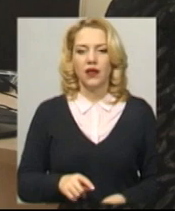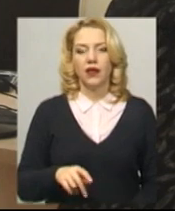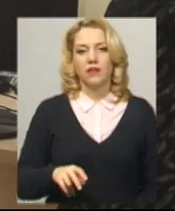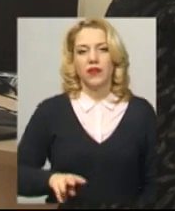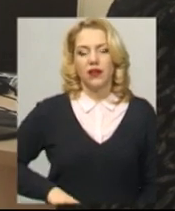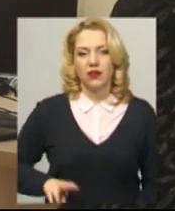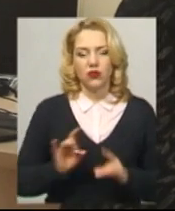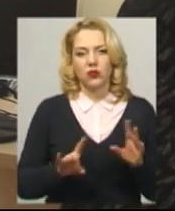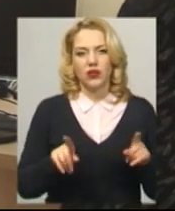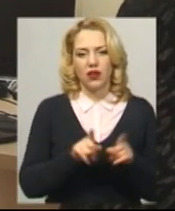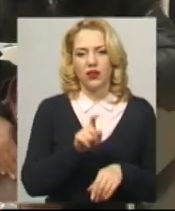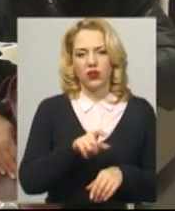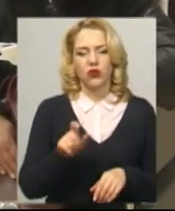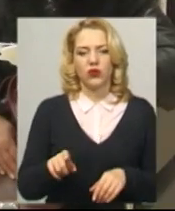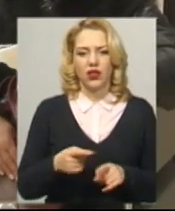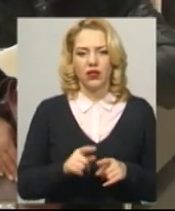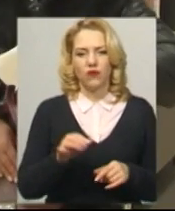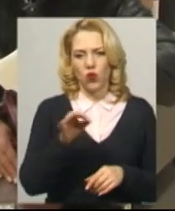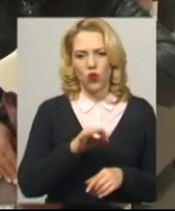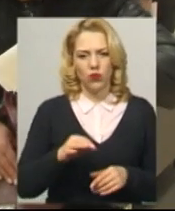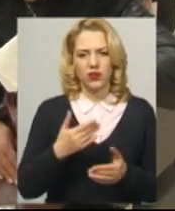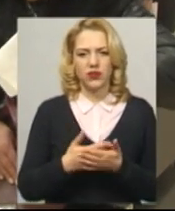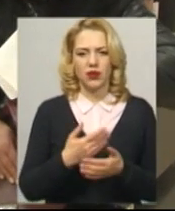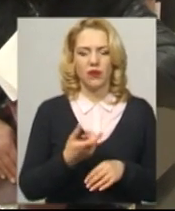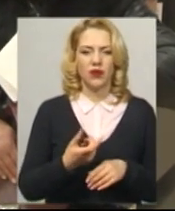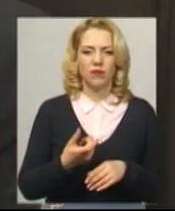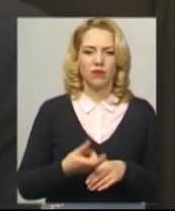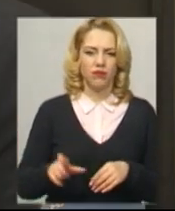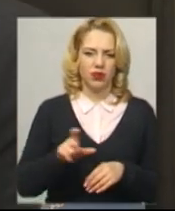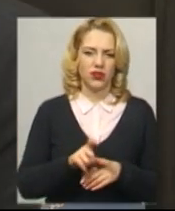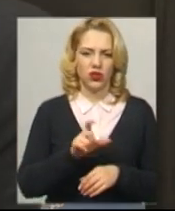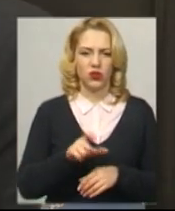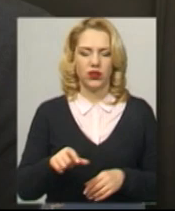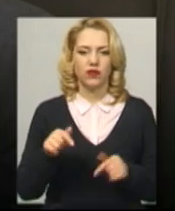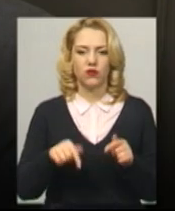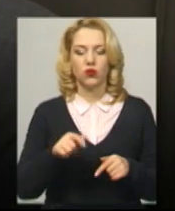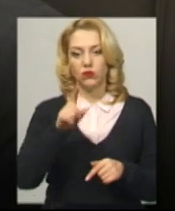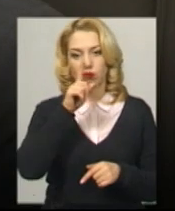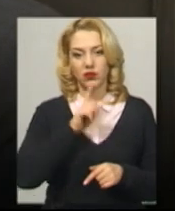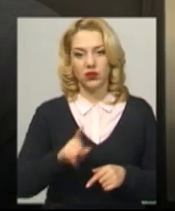каже, таких абонентів в області, як Олена Захарівна, з понад 400 тисяч більшість. В цьому місяці